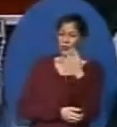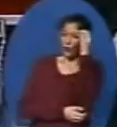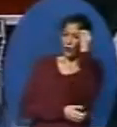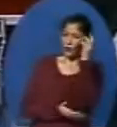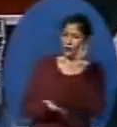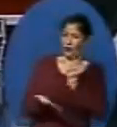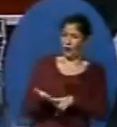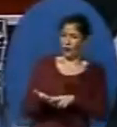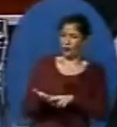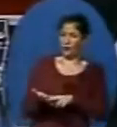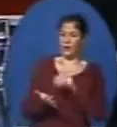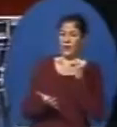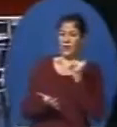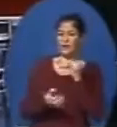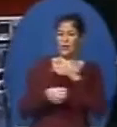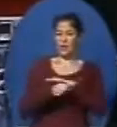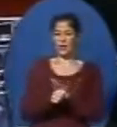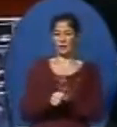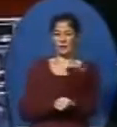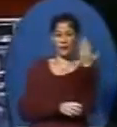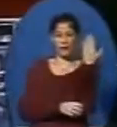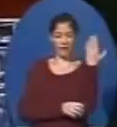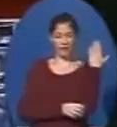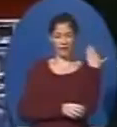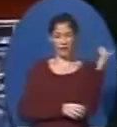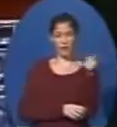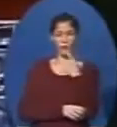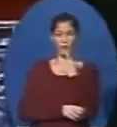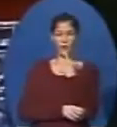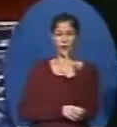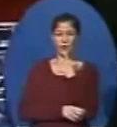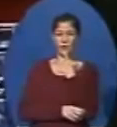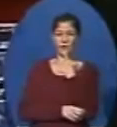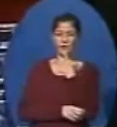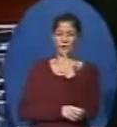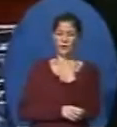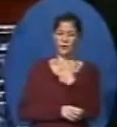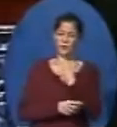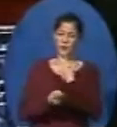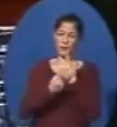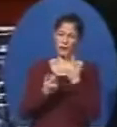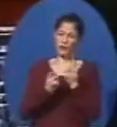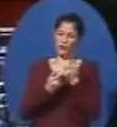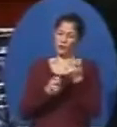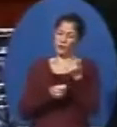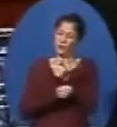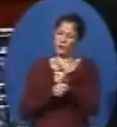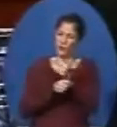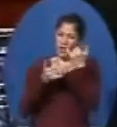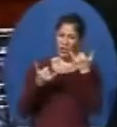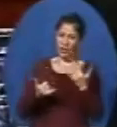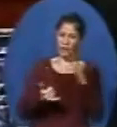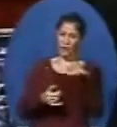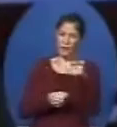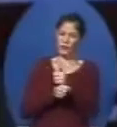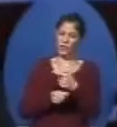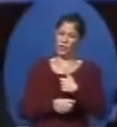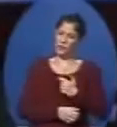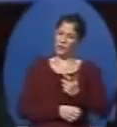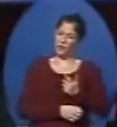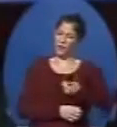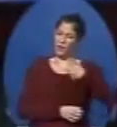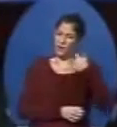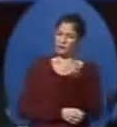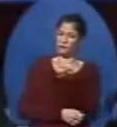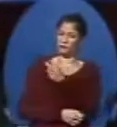היו מהסביבה. אבל אני לא באה לשפוט מה שהיה אז. אני מדברת היום, ובתקופה שאני פיקדתי, ואני אומרת לכם, אסירים